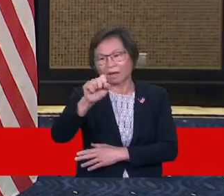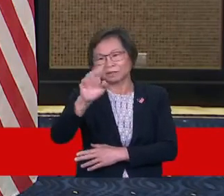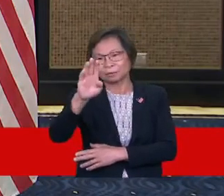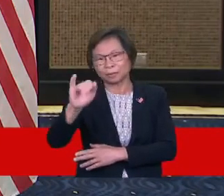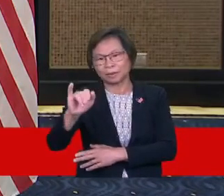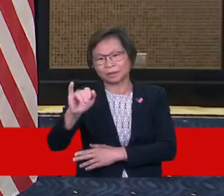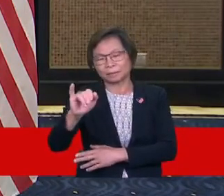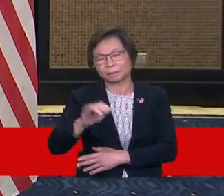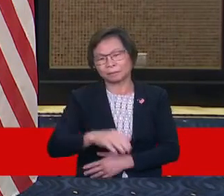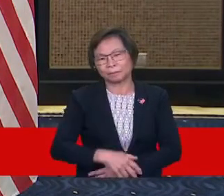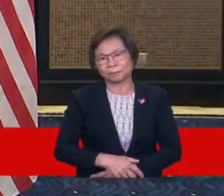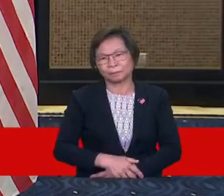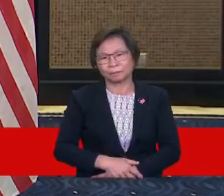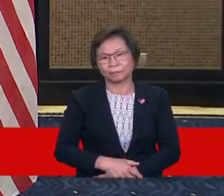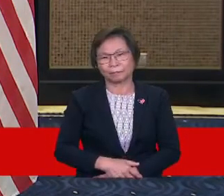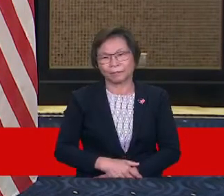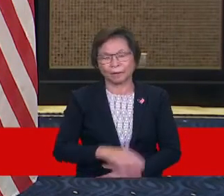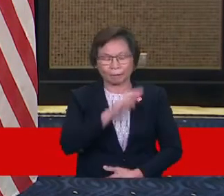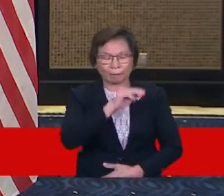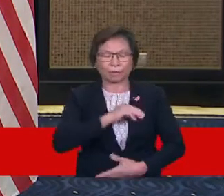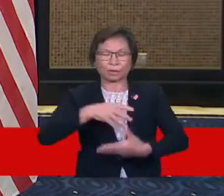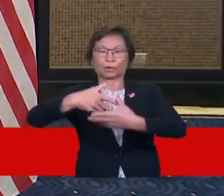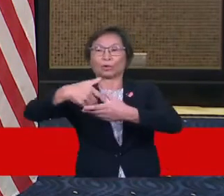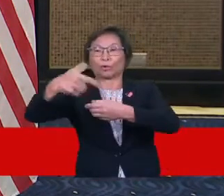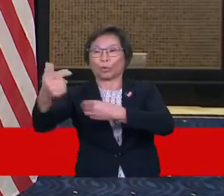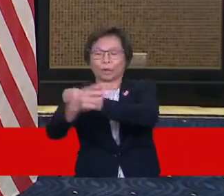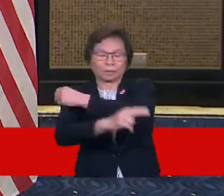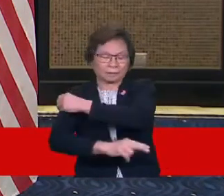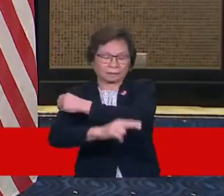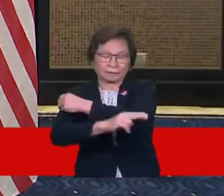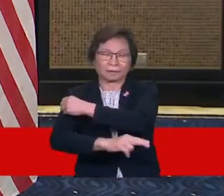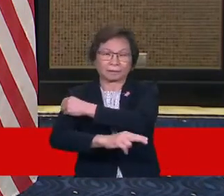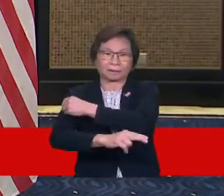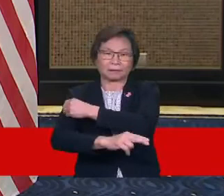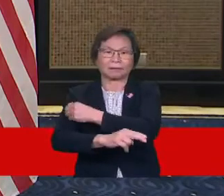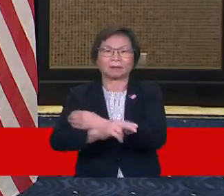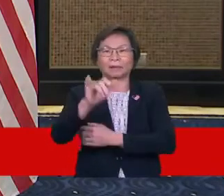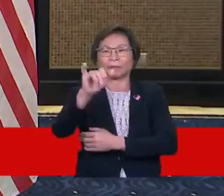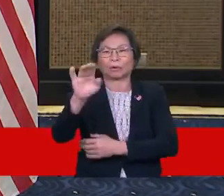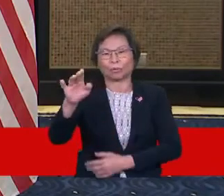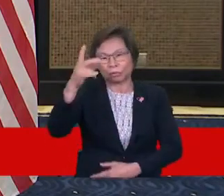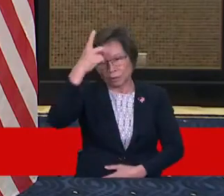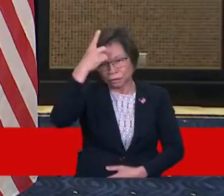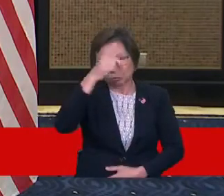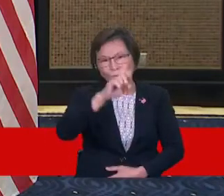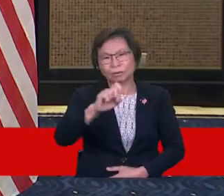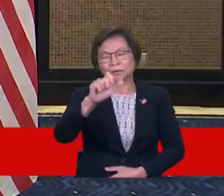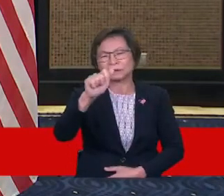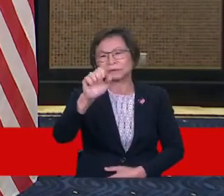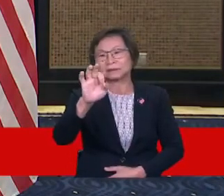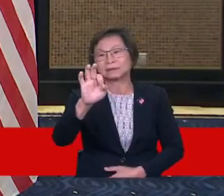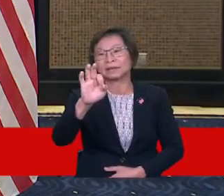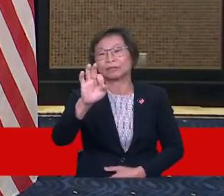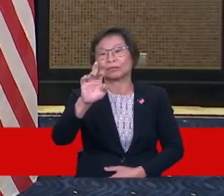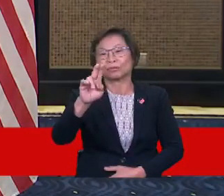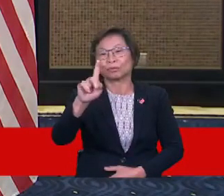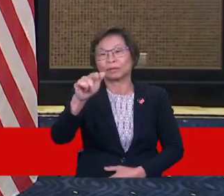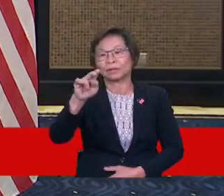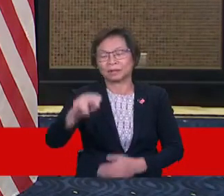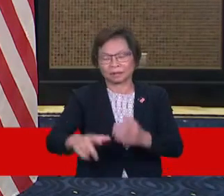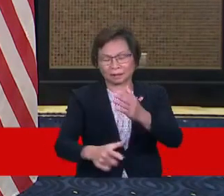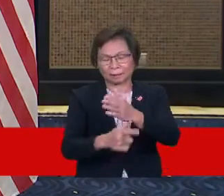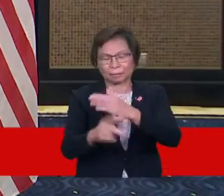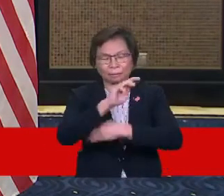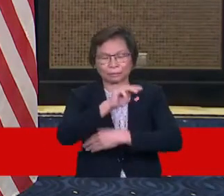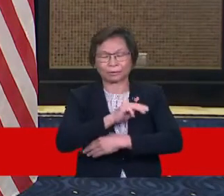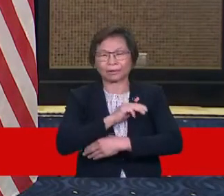Habibullah Hai menteri luar negeri yang hormat Datuk Shippuden bin Abdullah timbalan